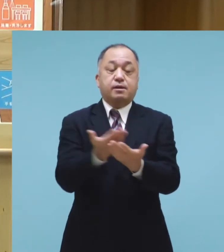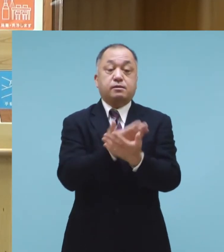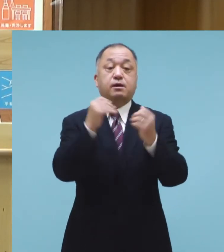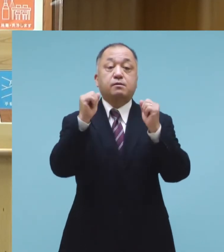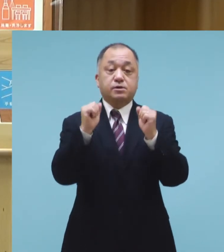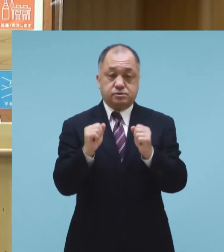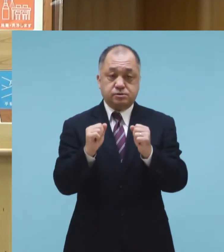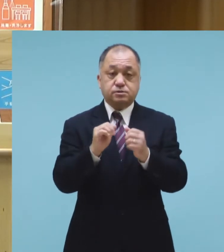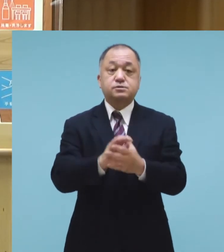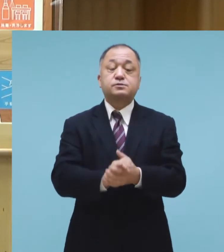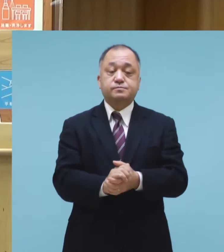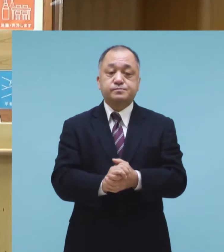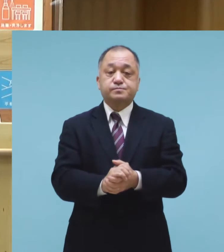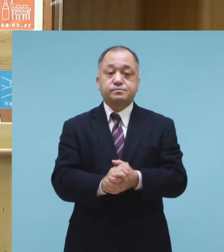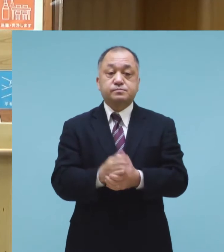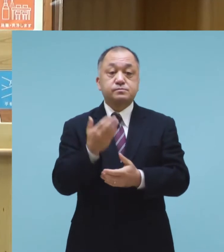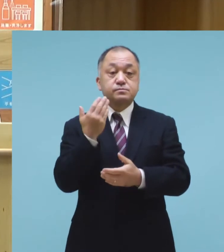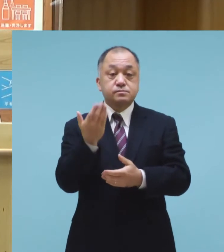わかりました。あと、